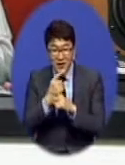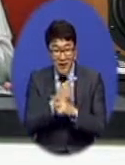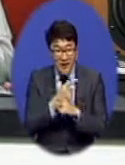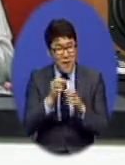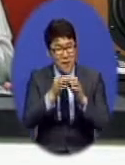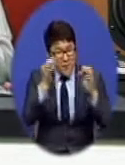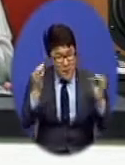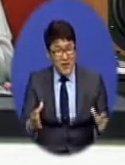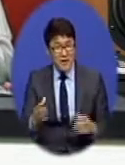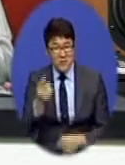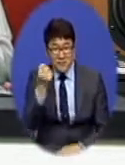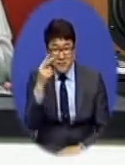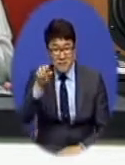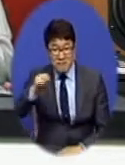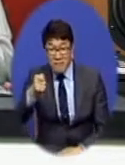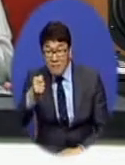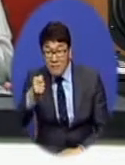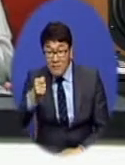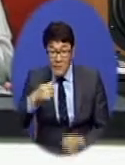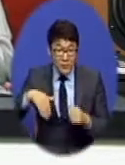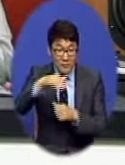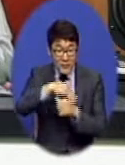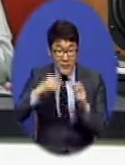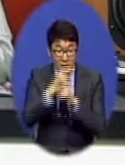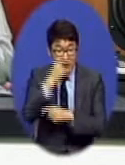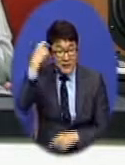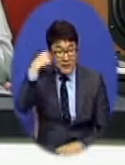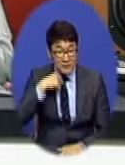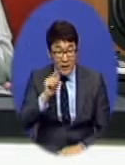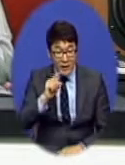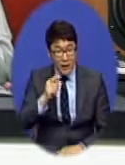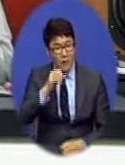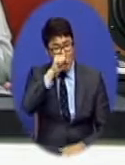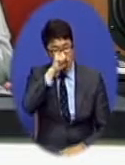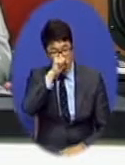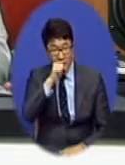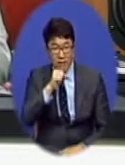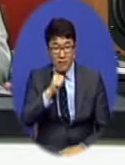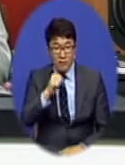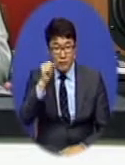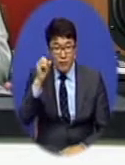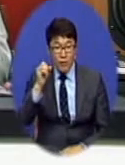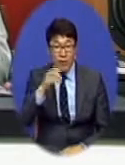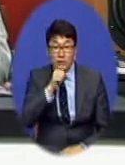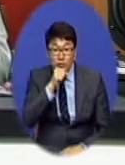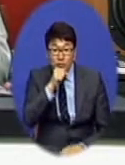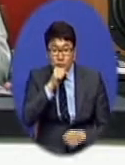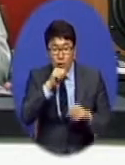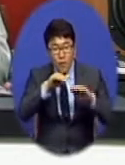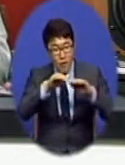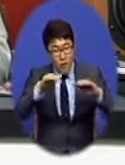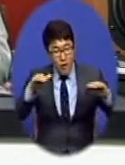예. 네. 어떻게 이렇게 바뀌니까 어떠신 것 같아요? 좋은 것 같아요. 아, 불편하고. 그래요? 정말요?